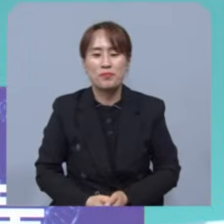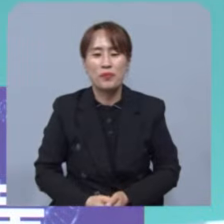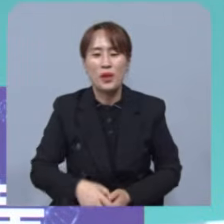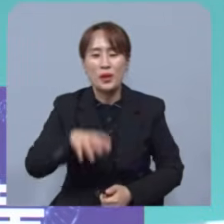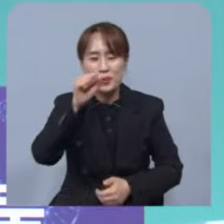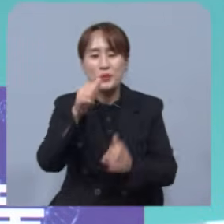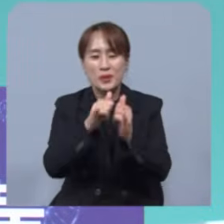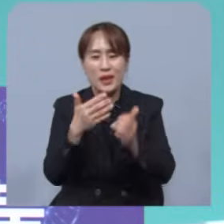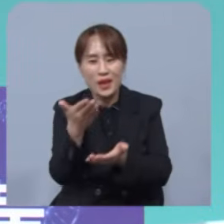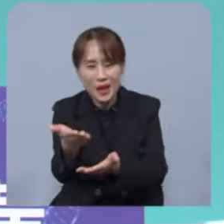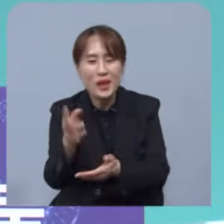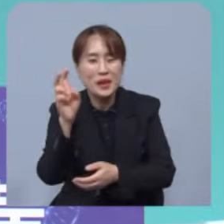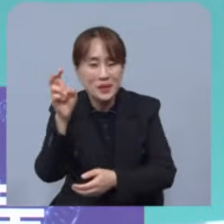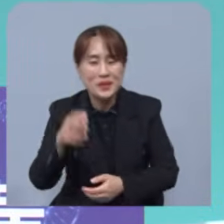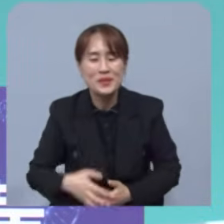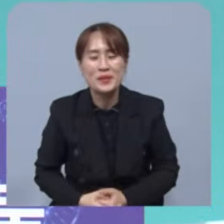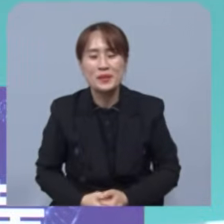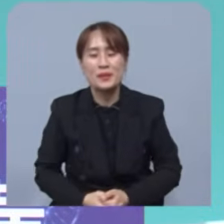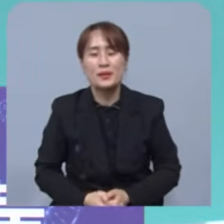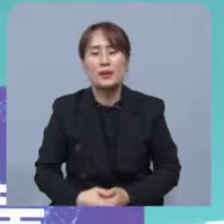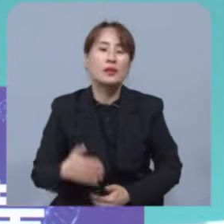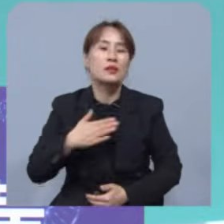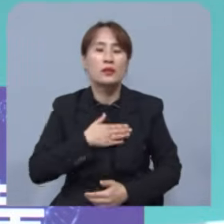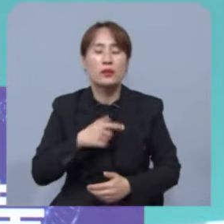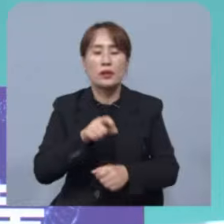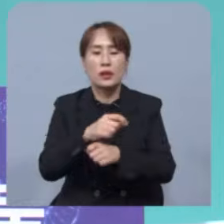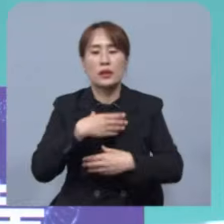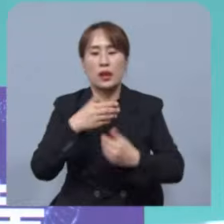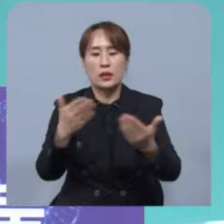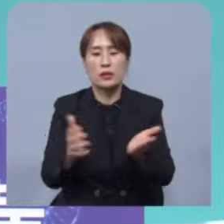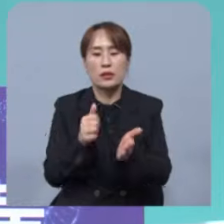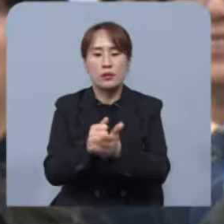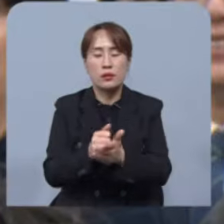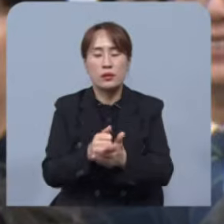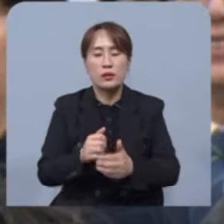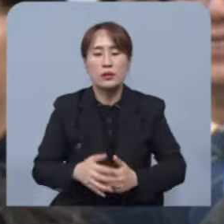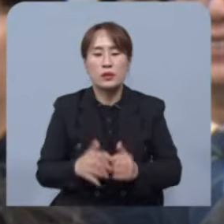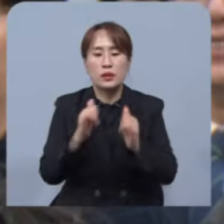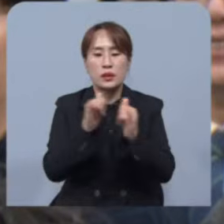좋은 분 같아요. 네. 저는 행안부가 지정한